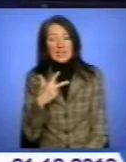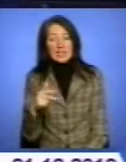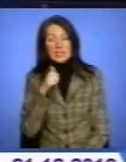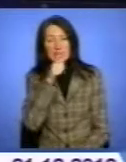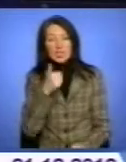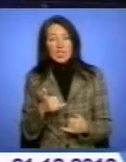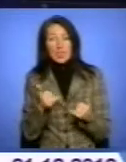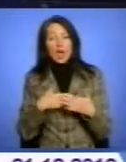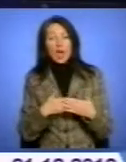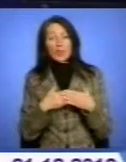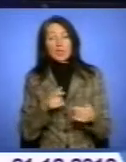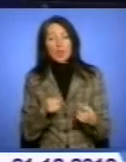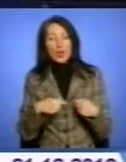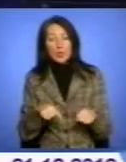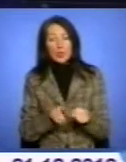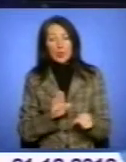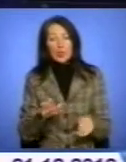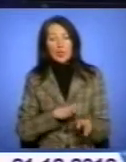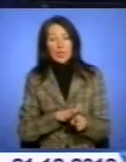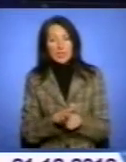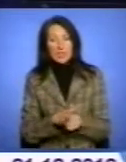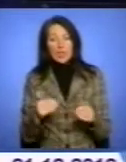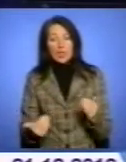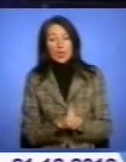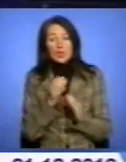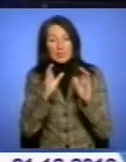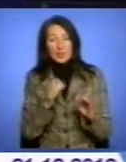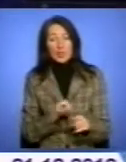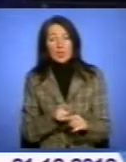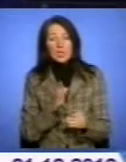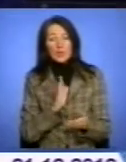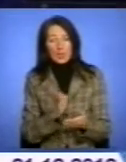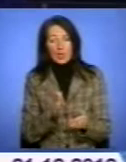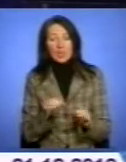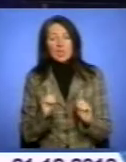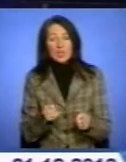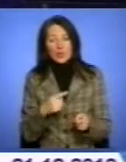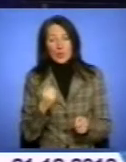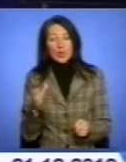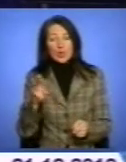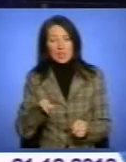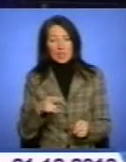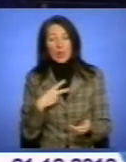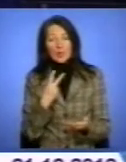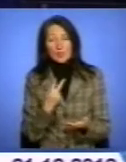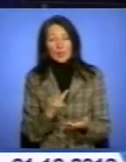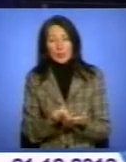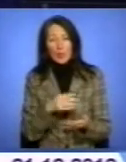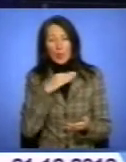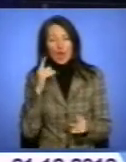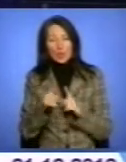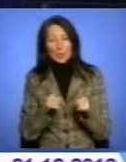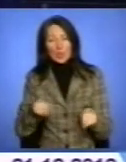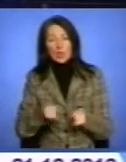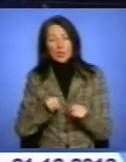Тринадцятий рік для громадських організацій буде насиченим. Новий закон, який набере чинності з 1 січня, декларує багато змін. Також у наступному